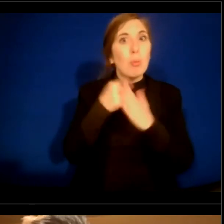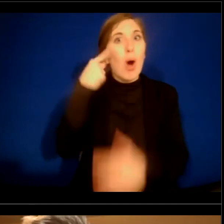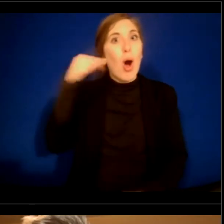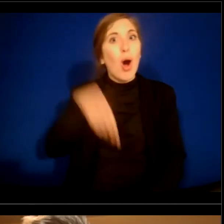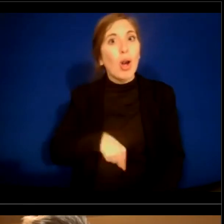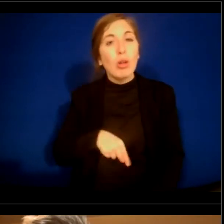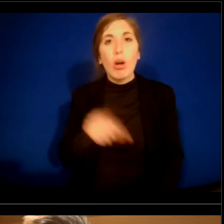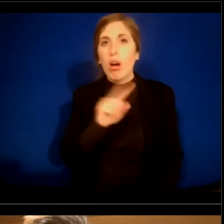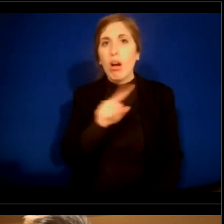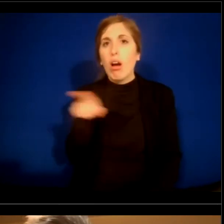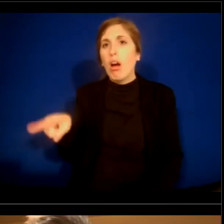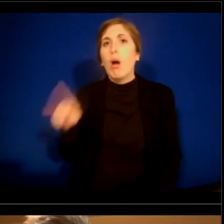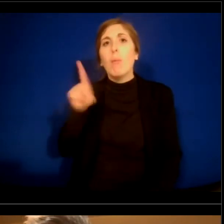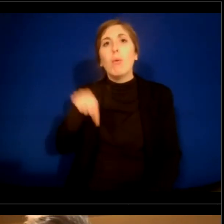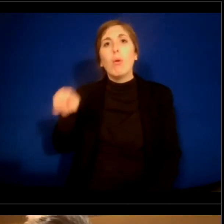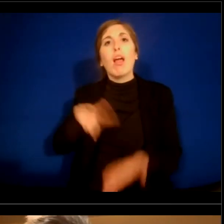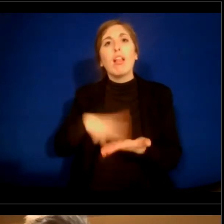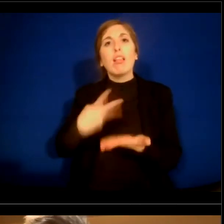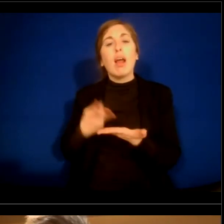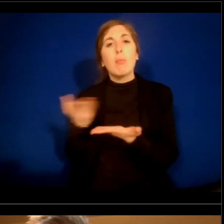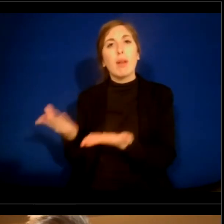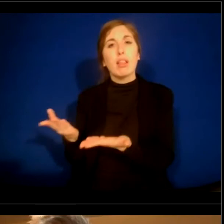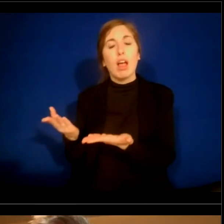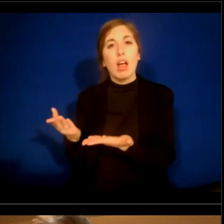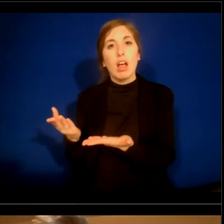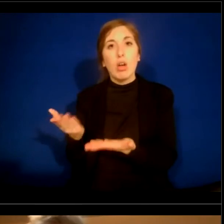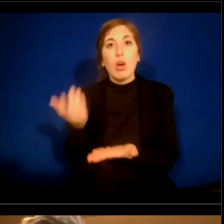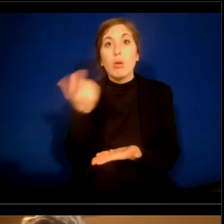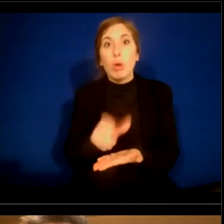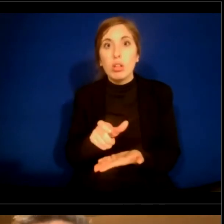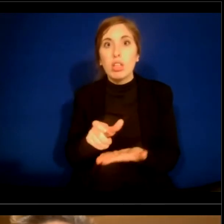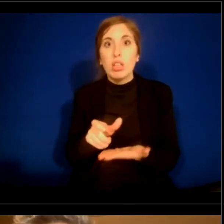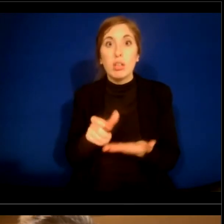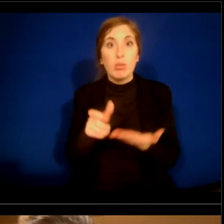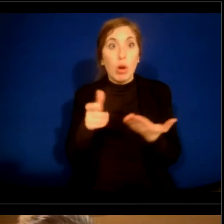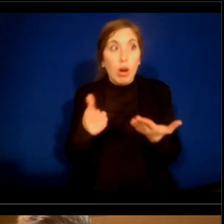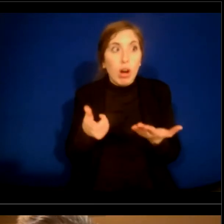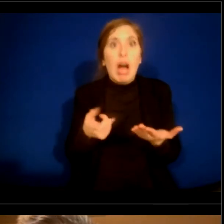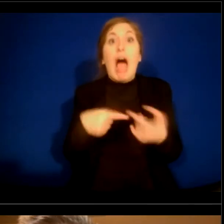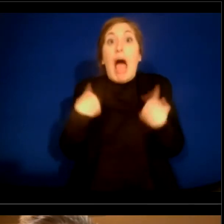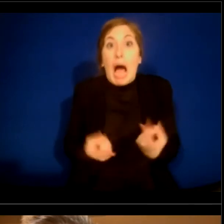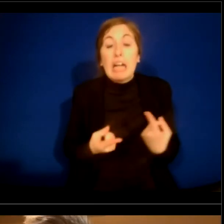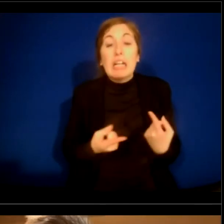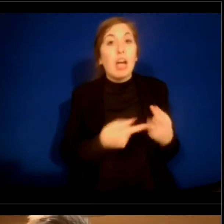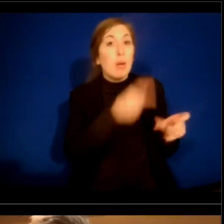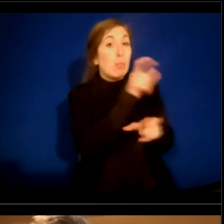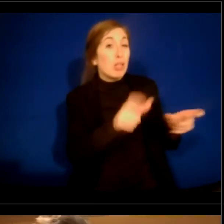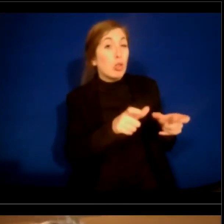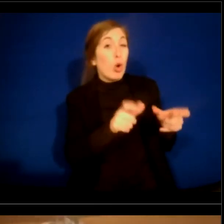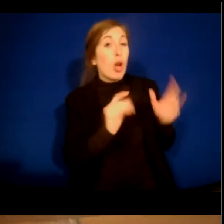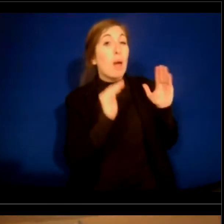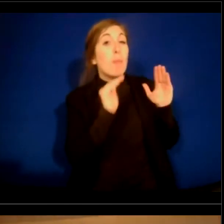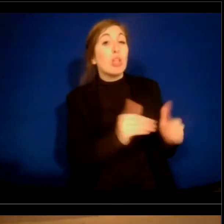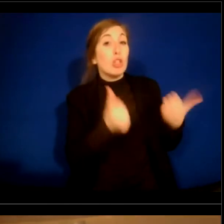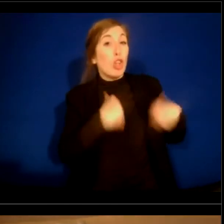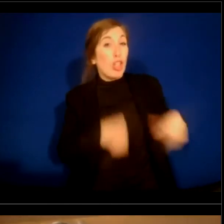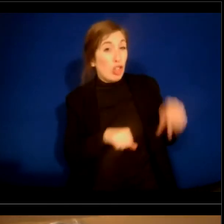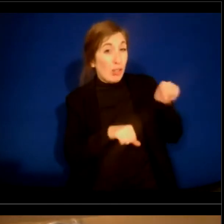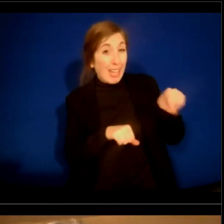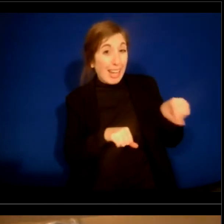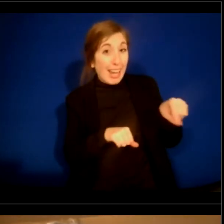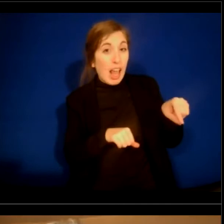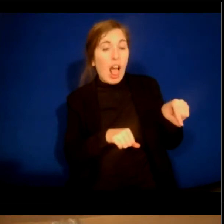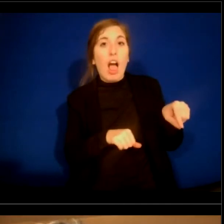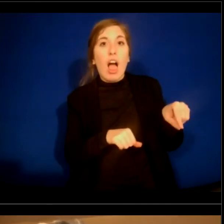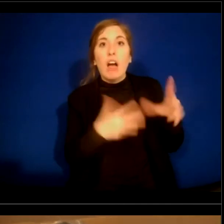che psicologi siamo esseri umani che possiamo in qualche modo mettere in gioco la parte più bella dell'essere accoglienti,